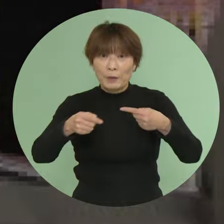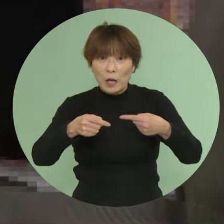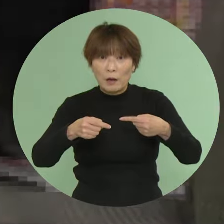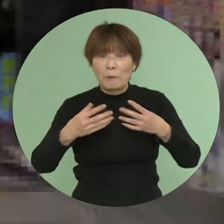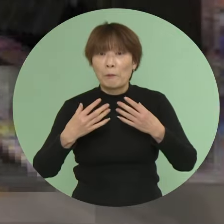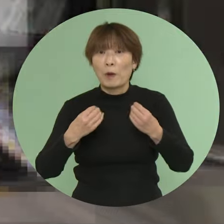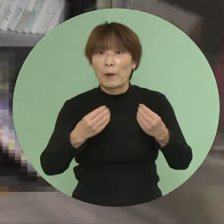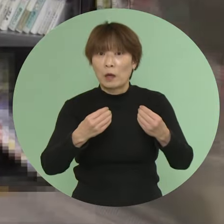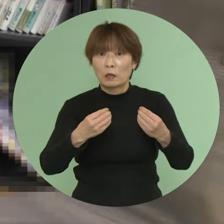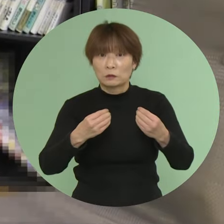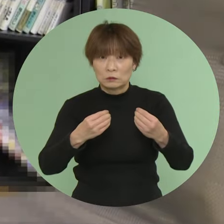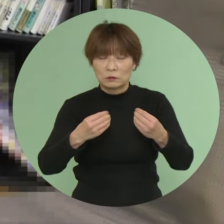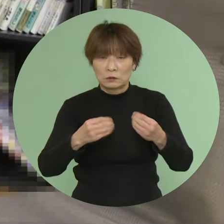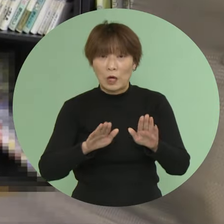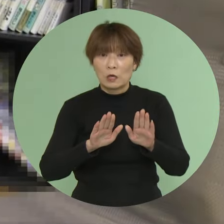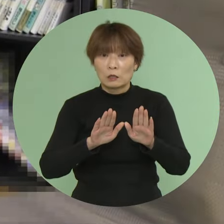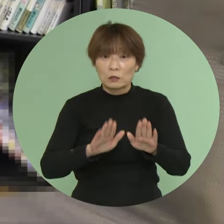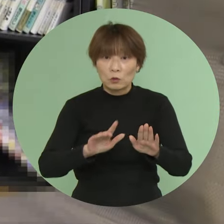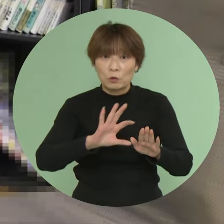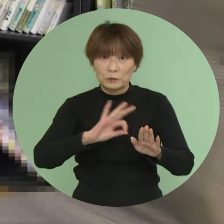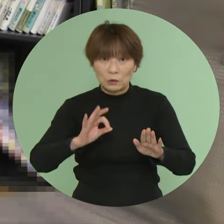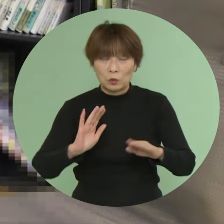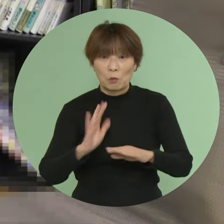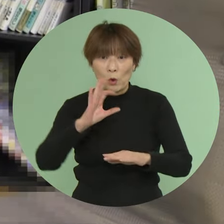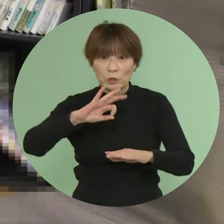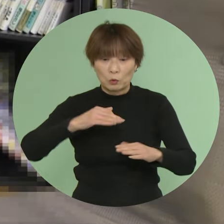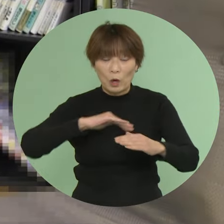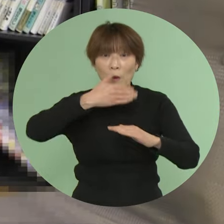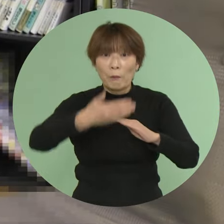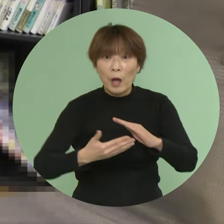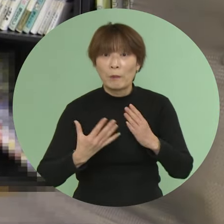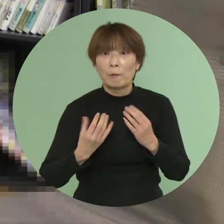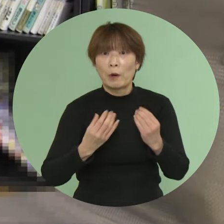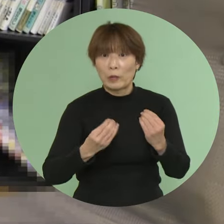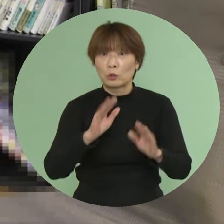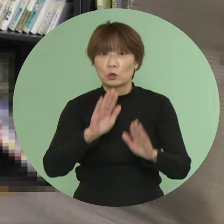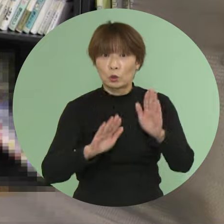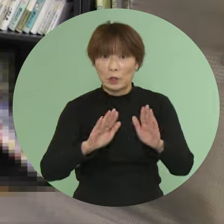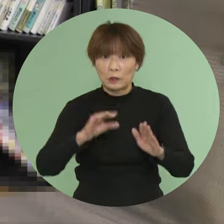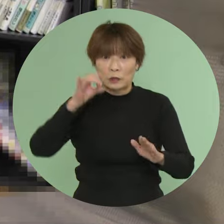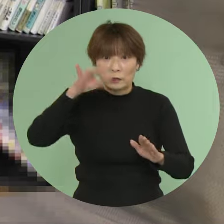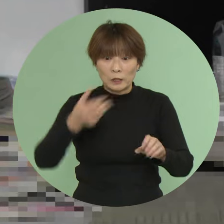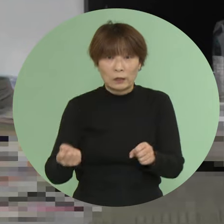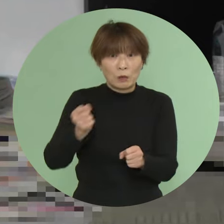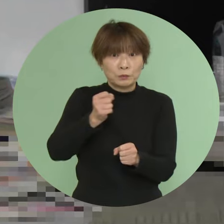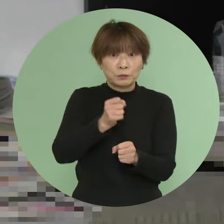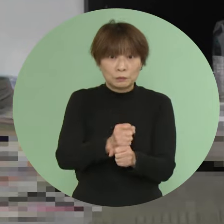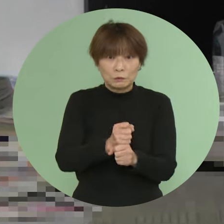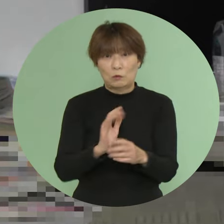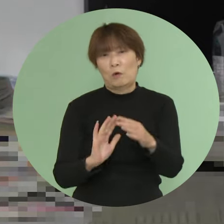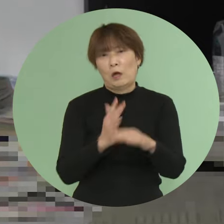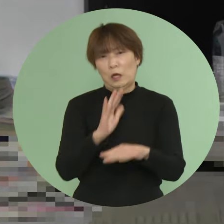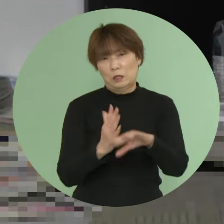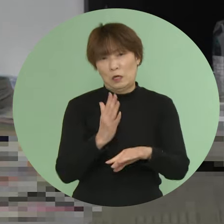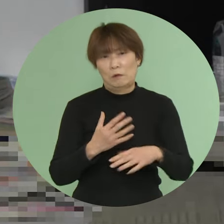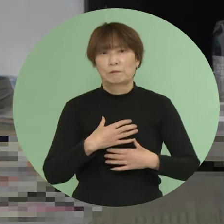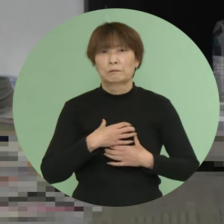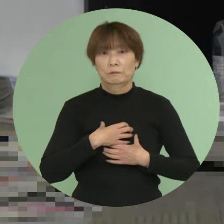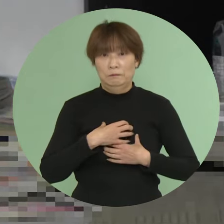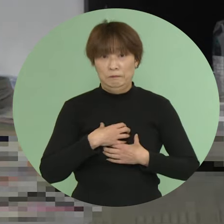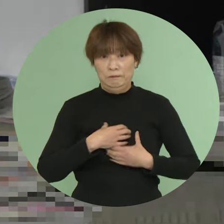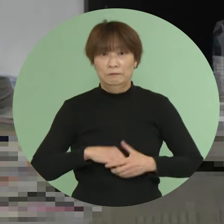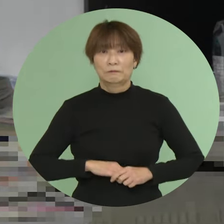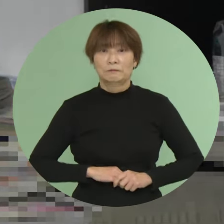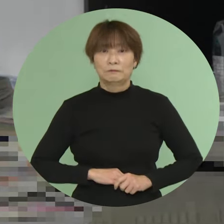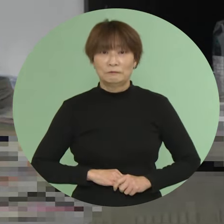ままの状態やストーブなどに可燃物が覆いかぶさったままの状態で電気が復旧すると火事になることがあります。